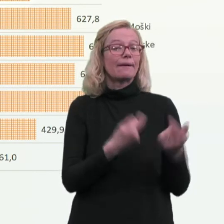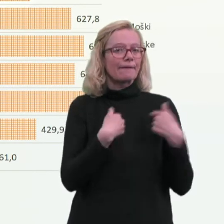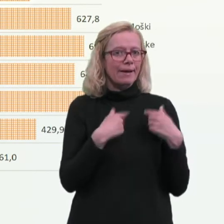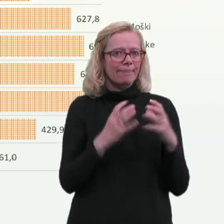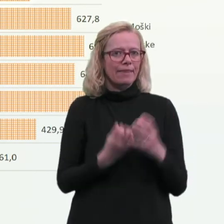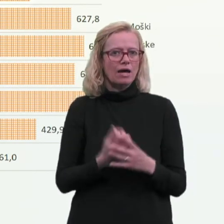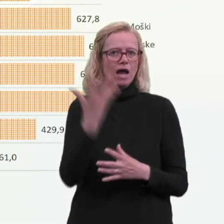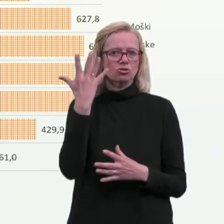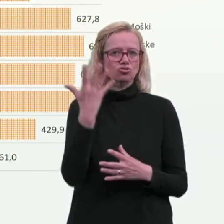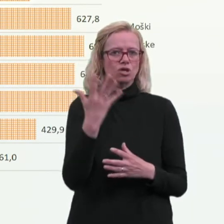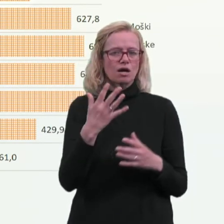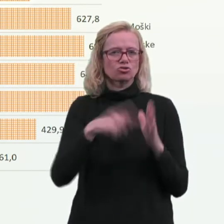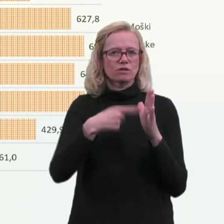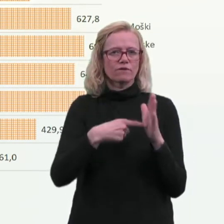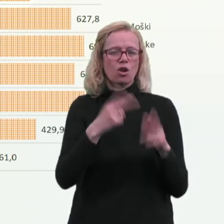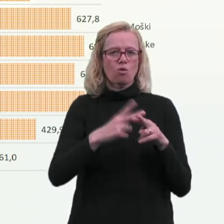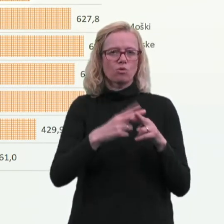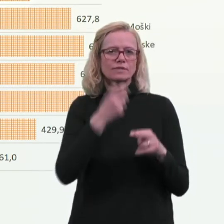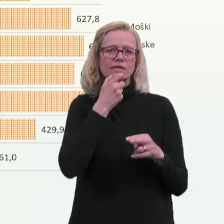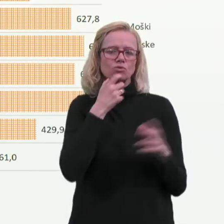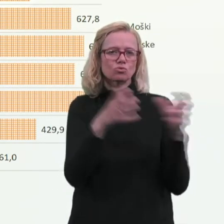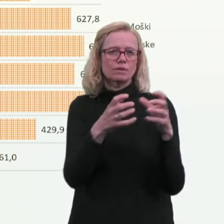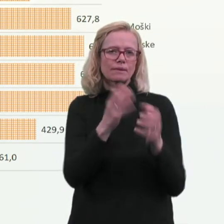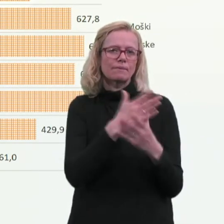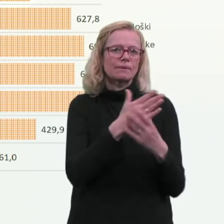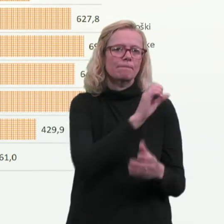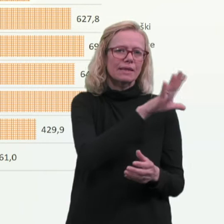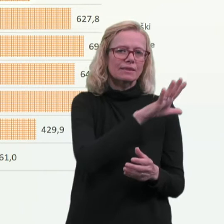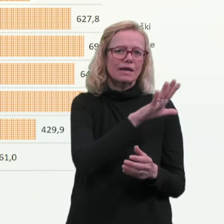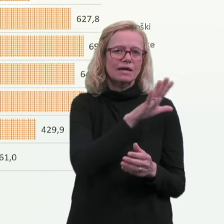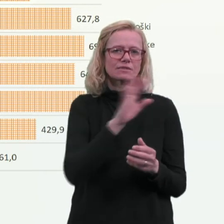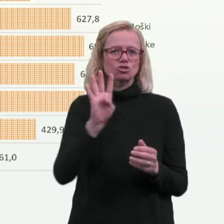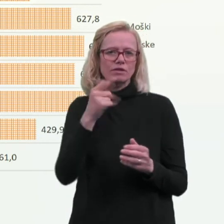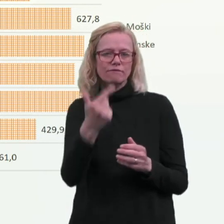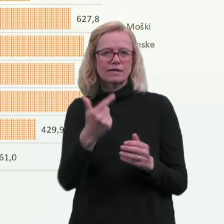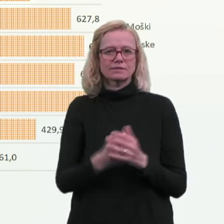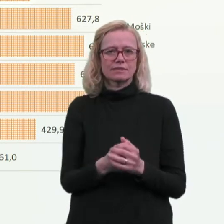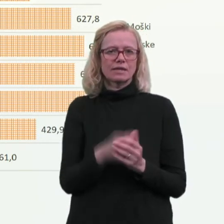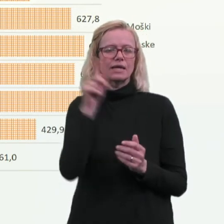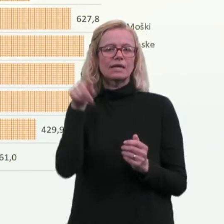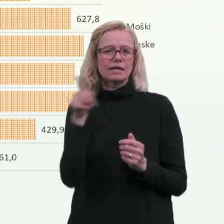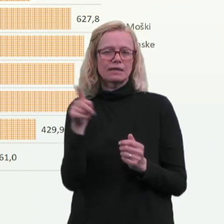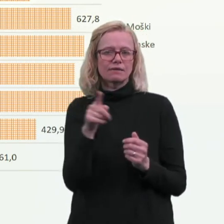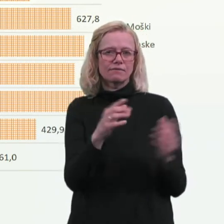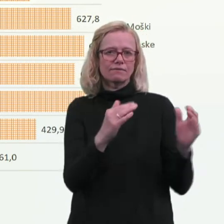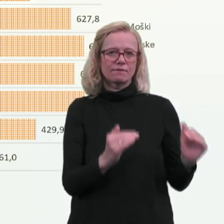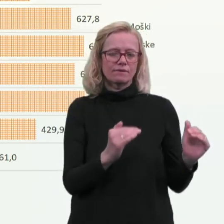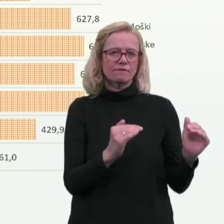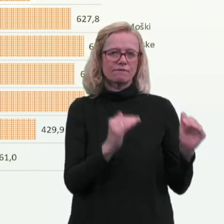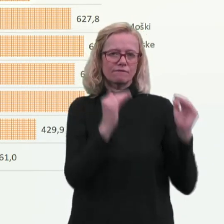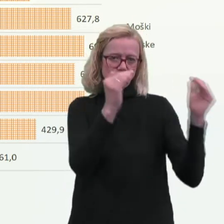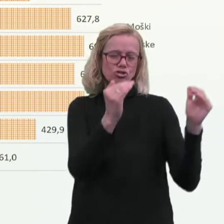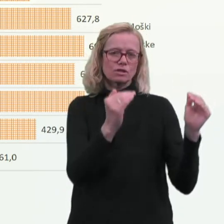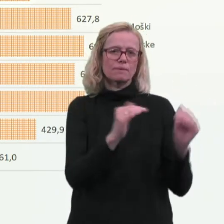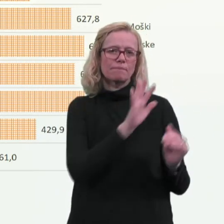narašča število obolelih v starostnih skupinah med 15-24 in v višjih, to